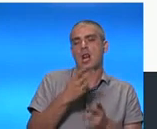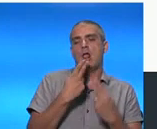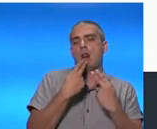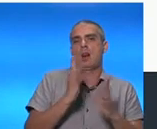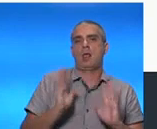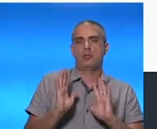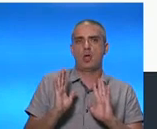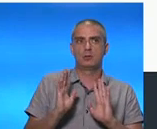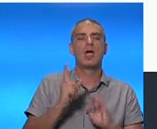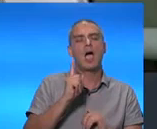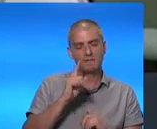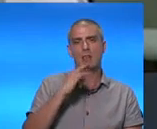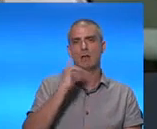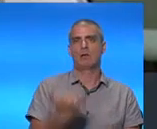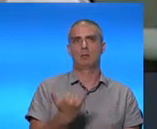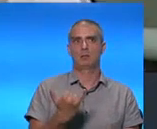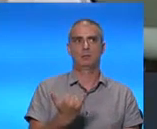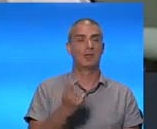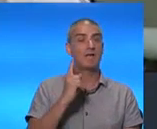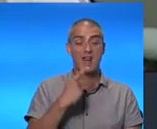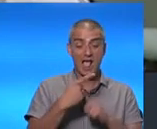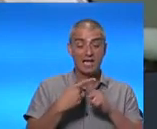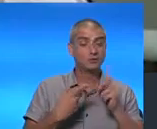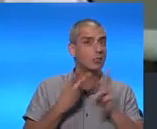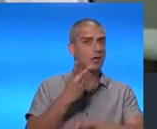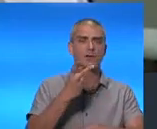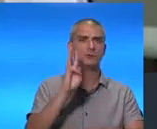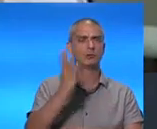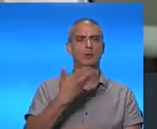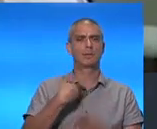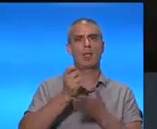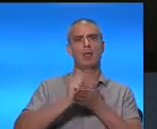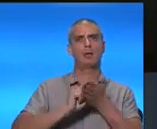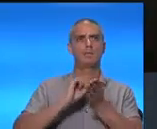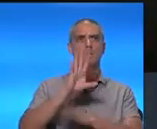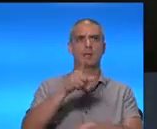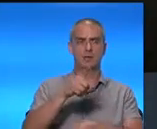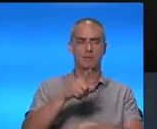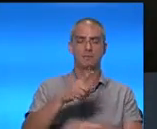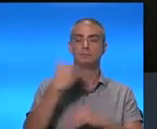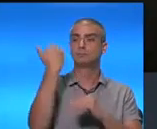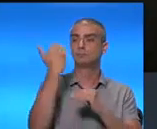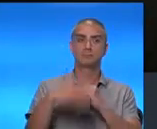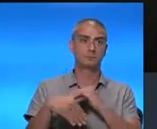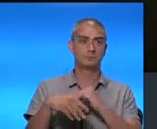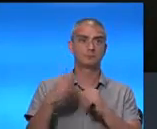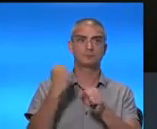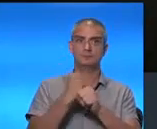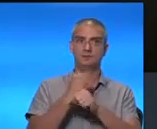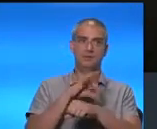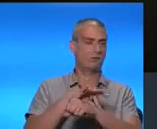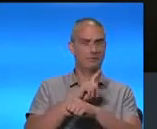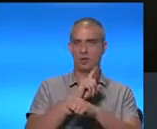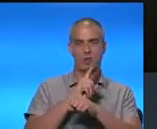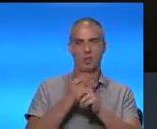על זה אבל שכן אלה שחצי שנה חלפה ושין קיבלה את המכתב הזה בשורה התחתונה מעשיו של הרופא לא